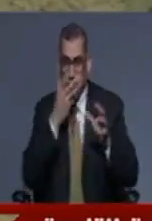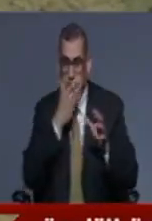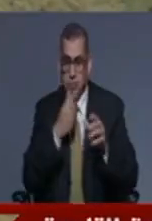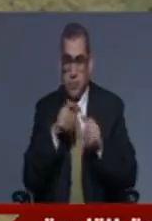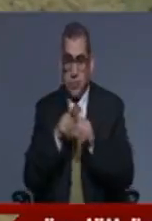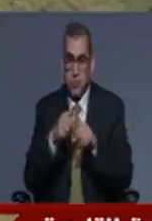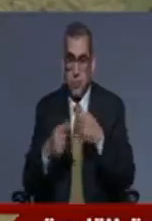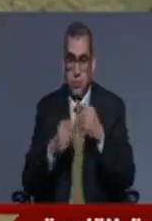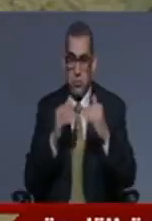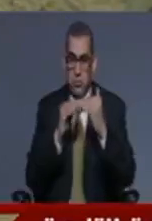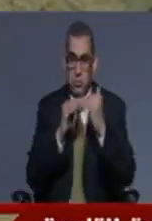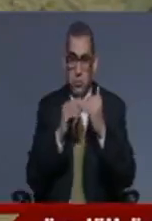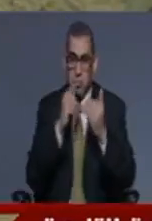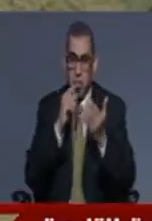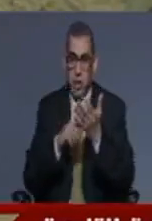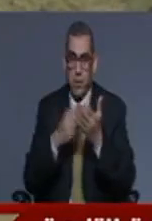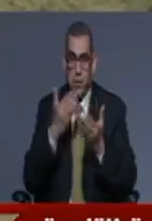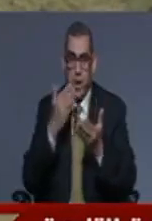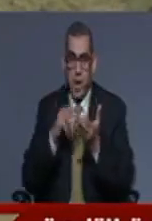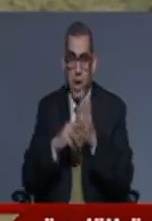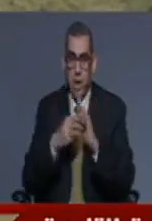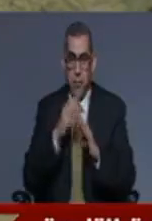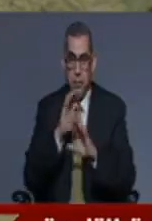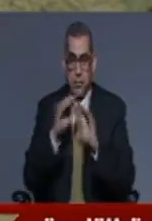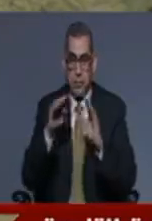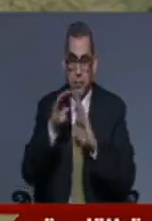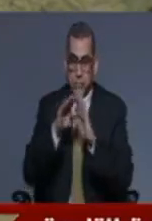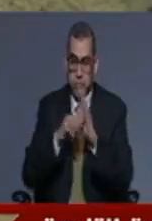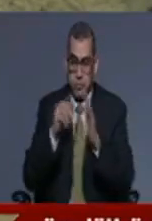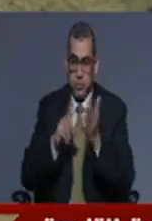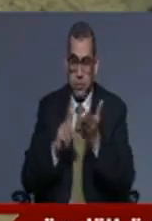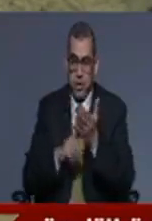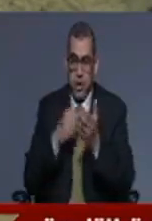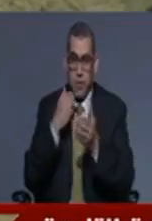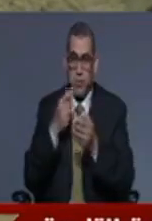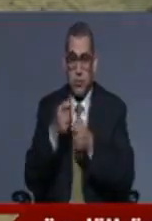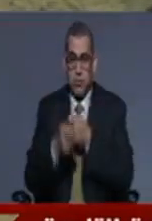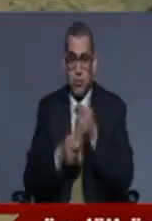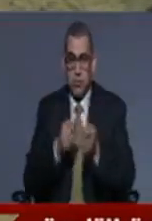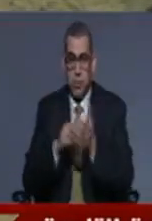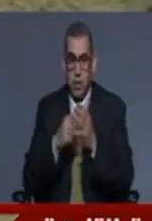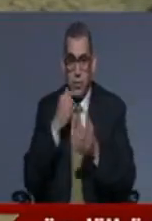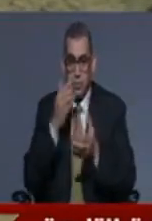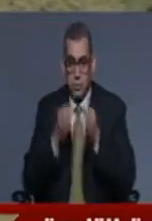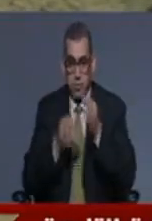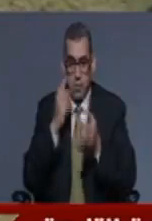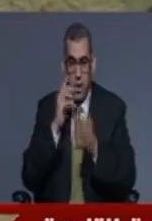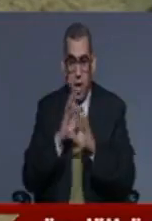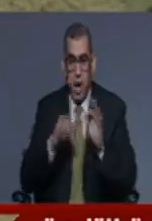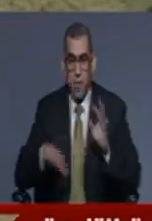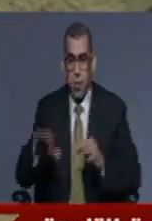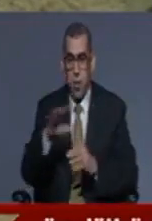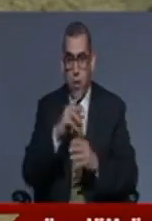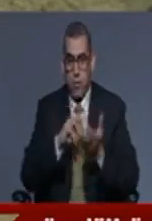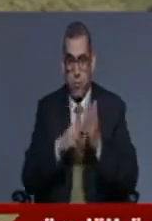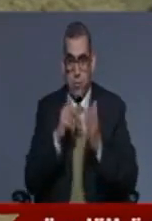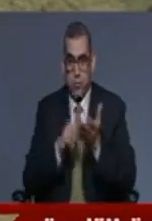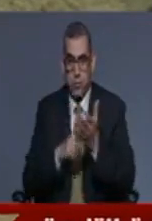متساو، ومن قبل نظام تمويلي يعاملنا بشكل متساوي.